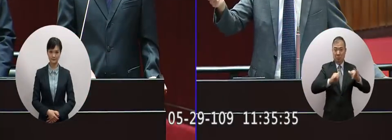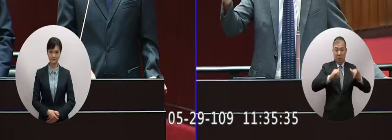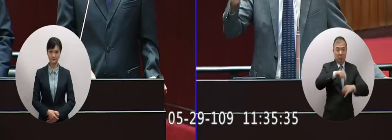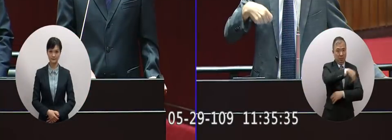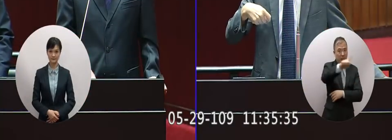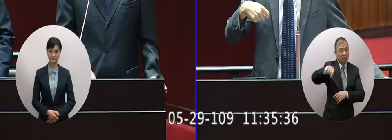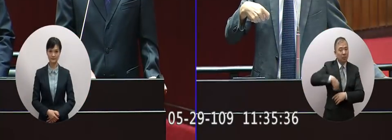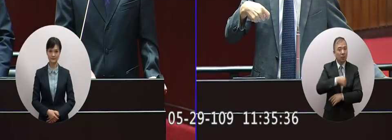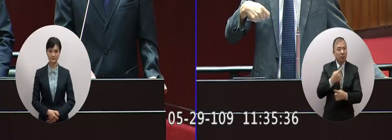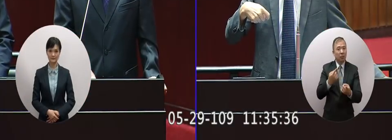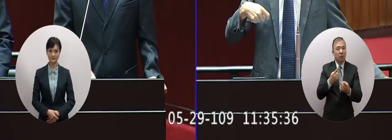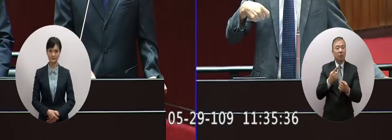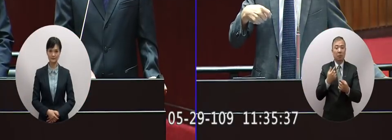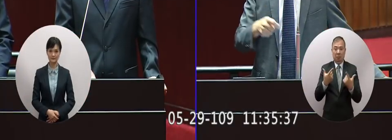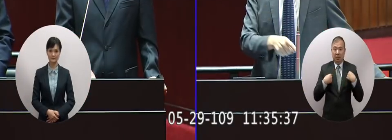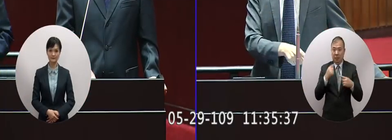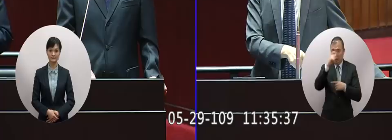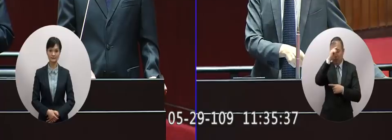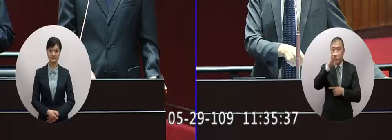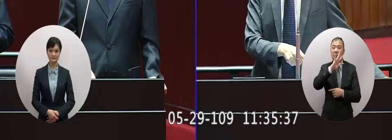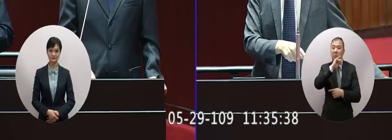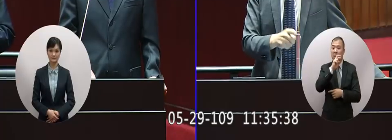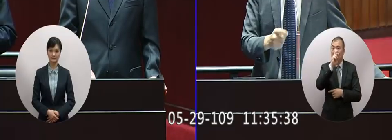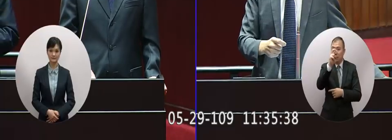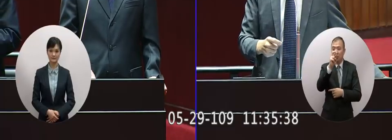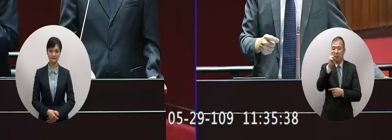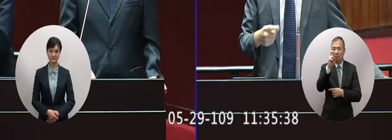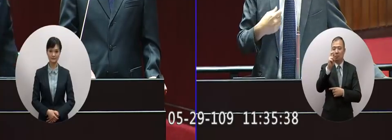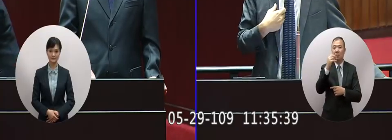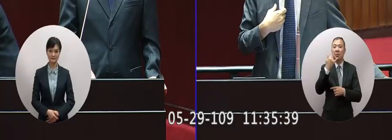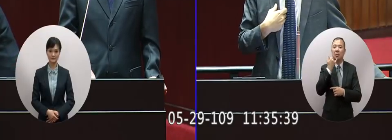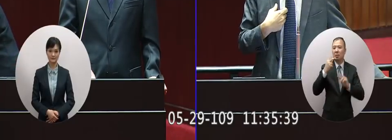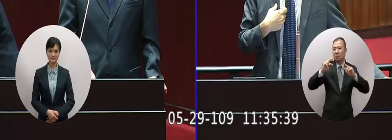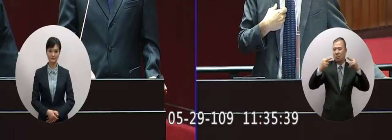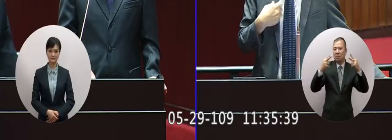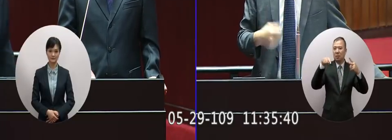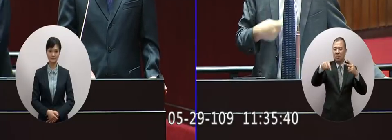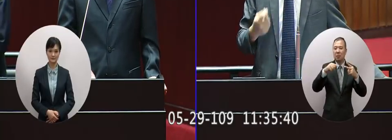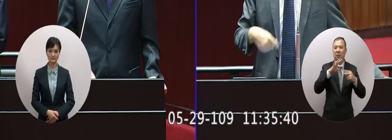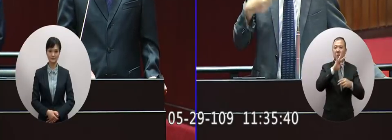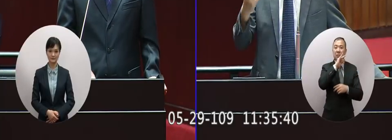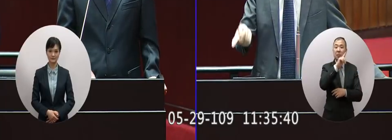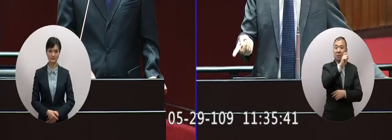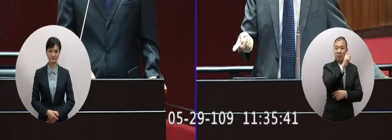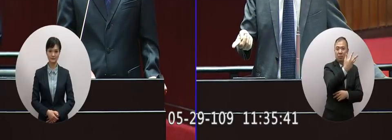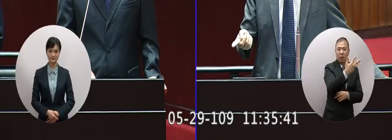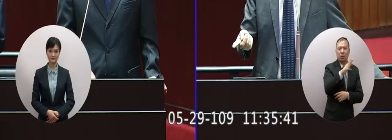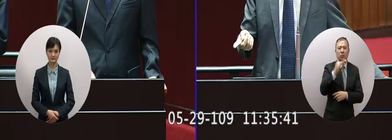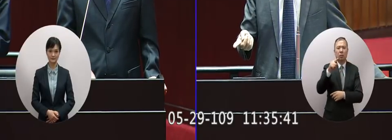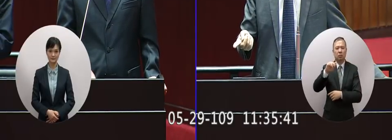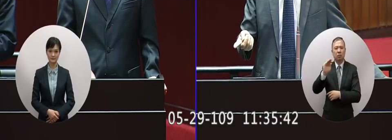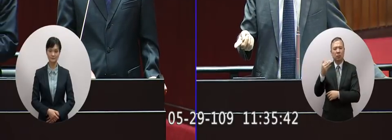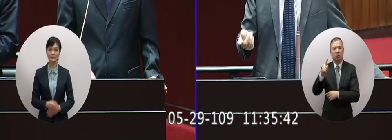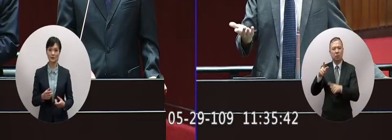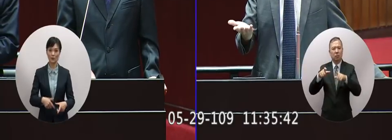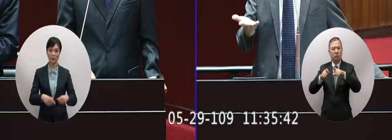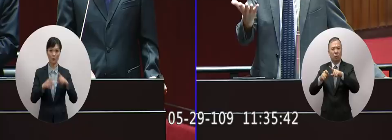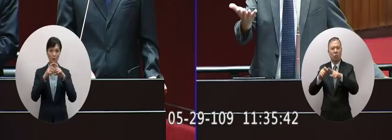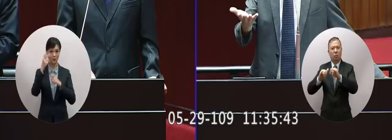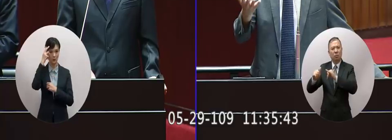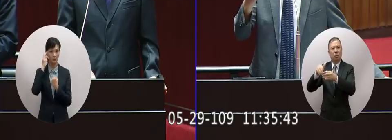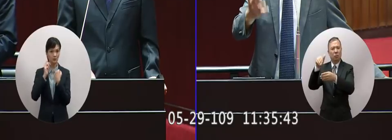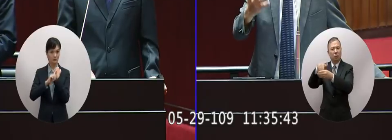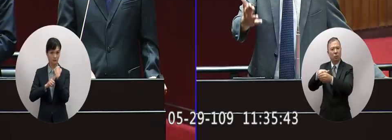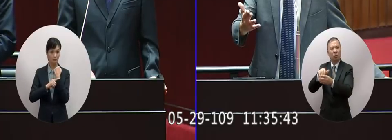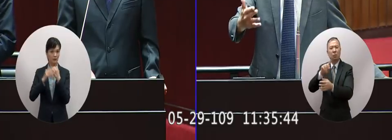是不是二十岁能降到十八岁，可是在公投法上好像公投法他又是十八岁的人又可以跑去投， 这个还是回到宪法的规定， 对，所以